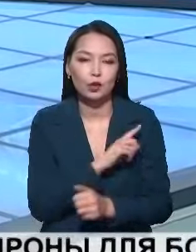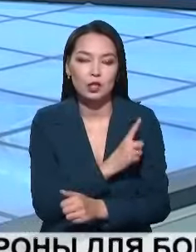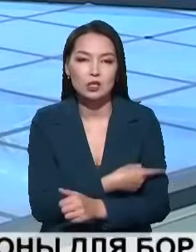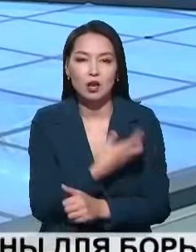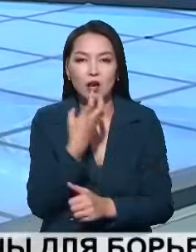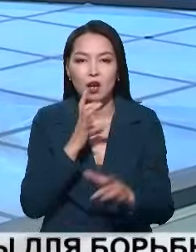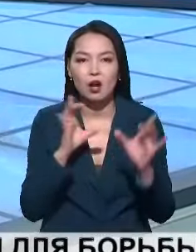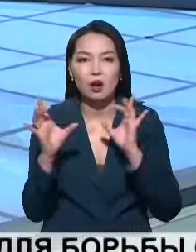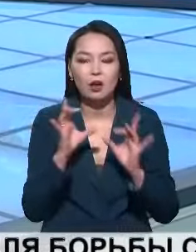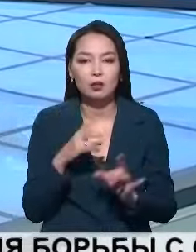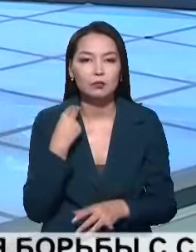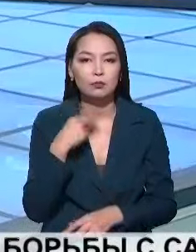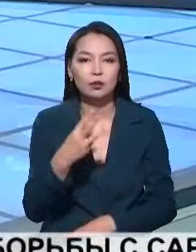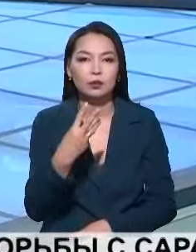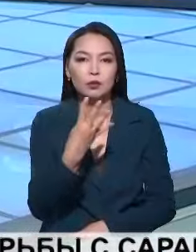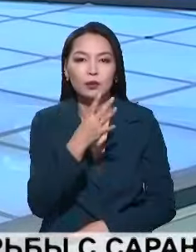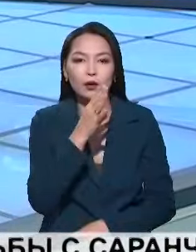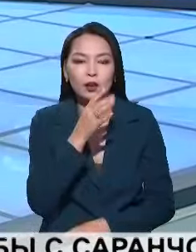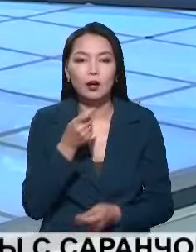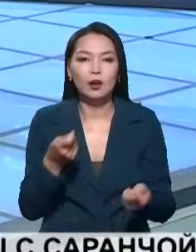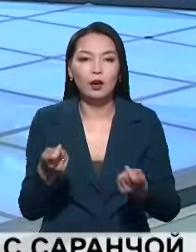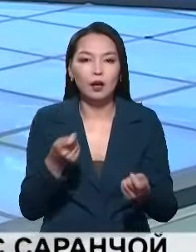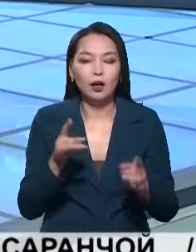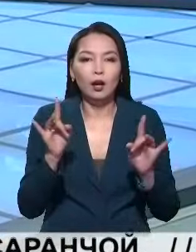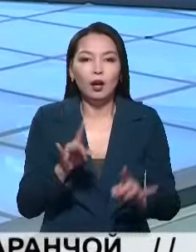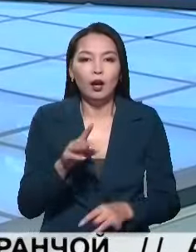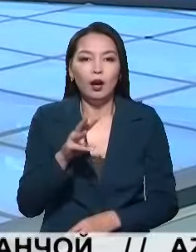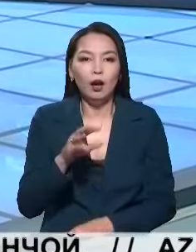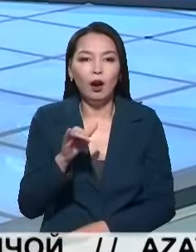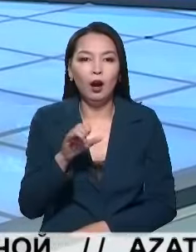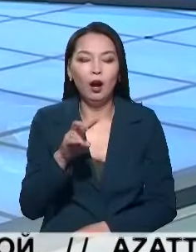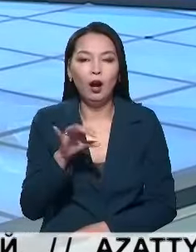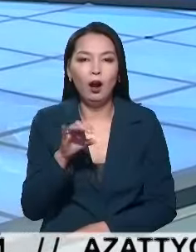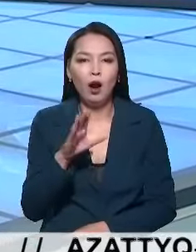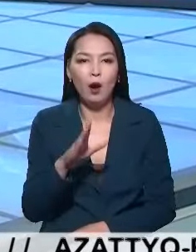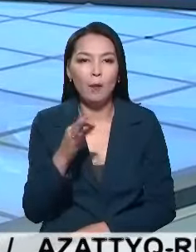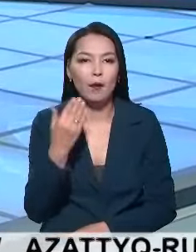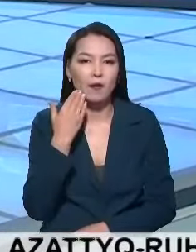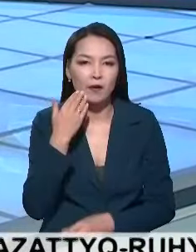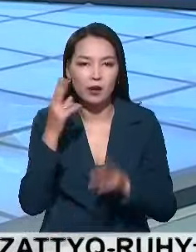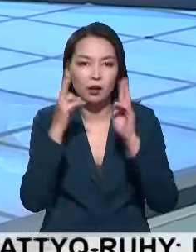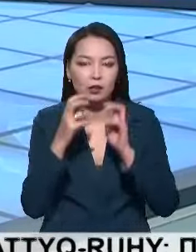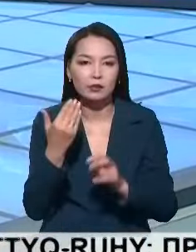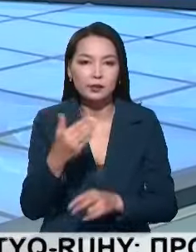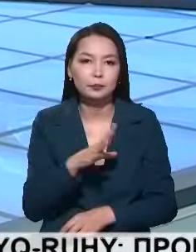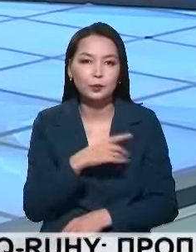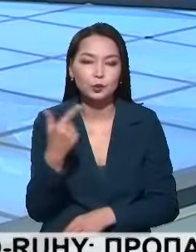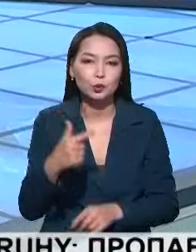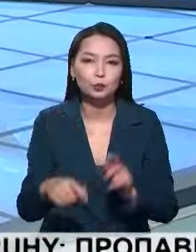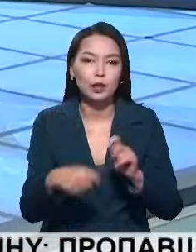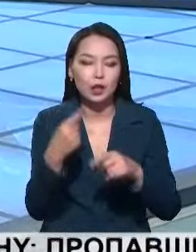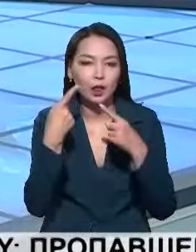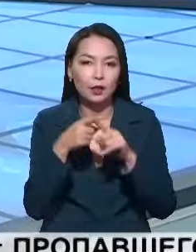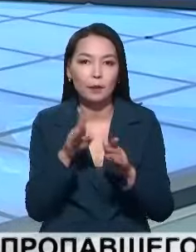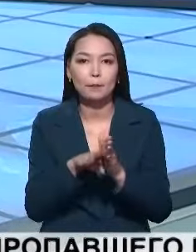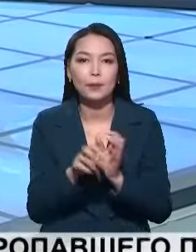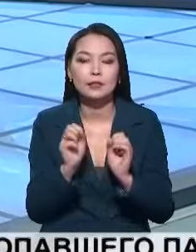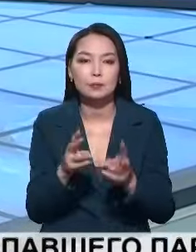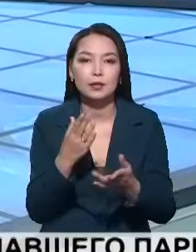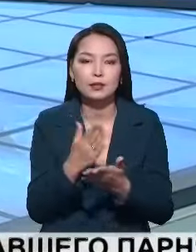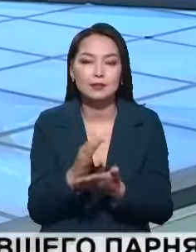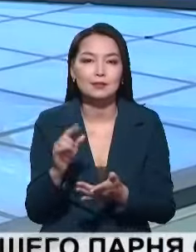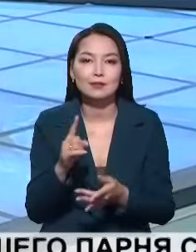скамье подсудимых 34-летний владелец кафе Мендибек Уалиев. По версии следствия, им была грубо нарушена техника безопасности. Из